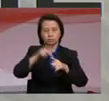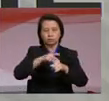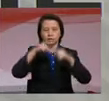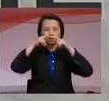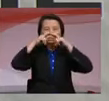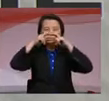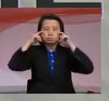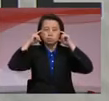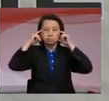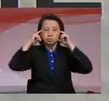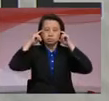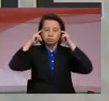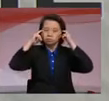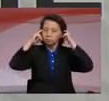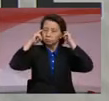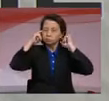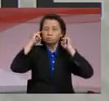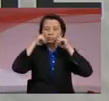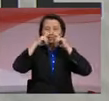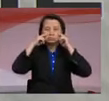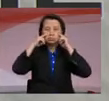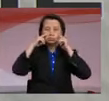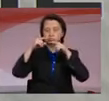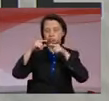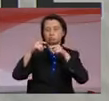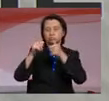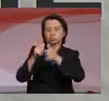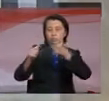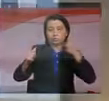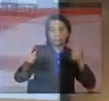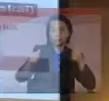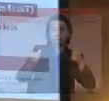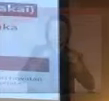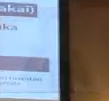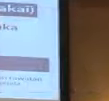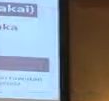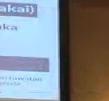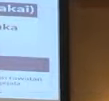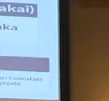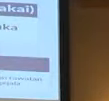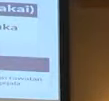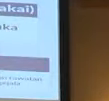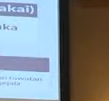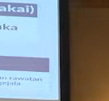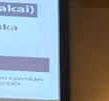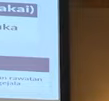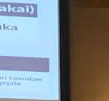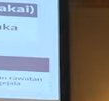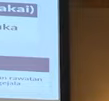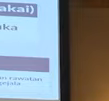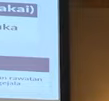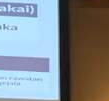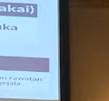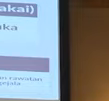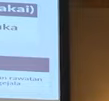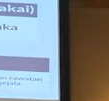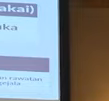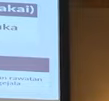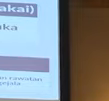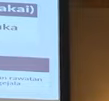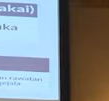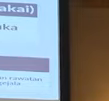separuh muka merupakan satu kaedah pencegahan yang penting bagi mengelakkan penyebaran penyakit